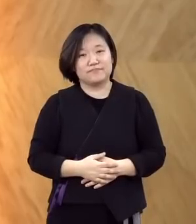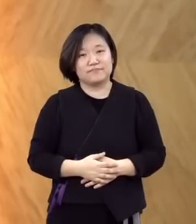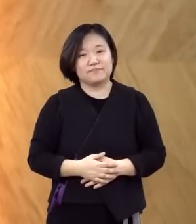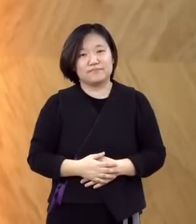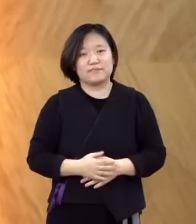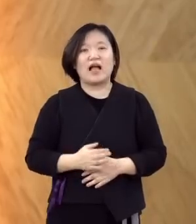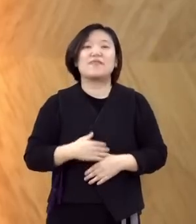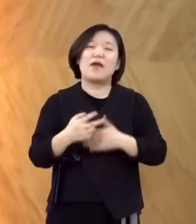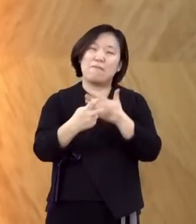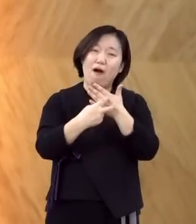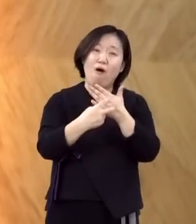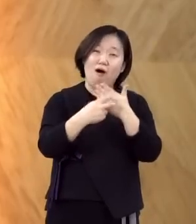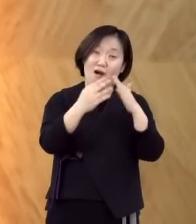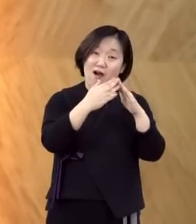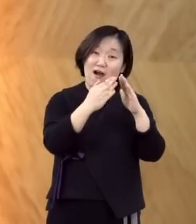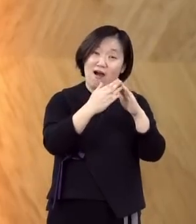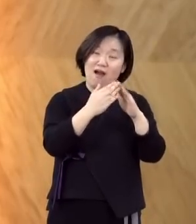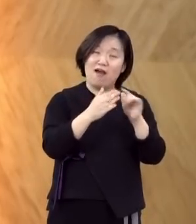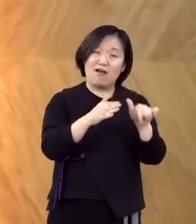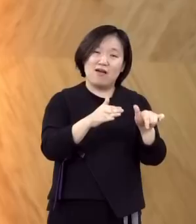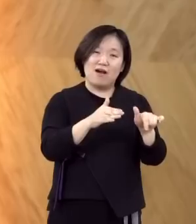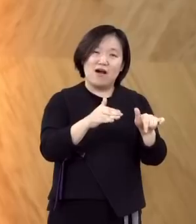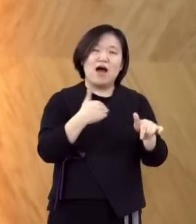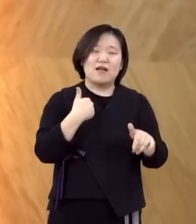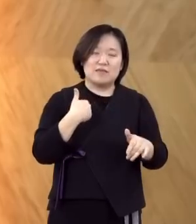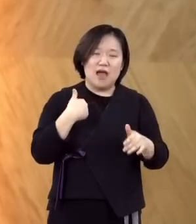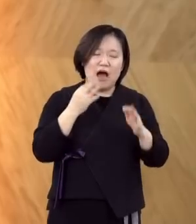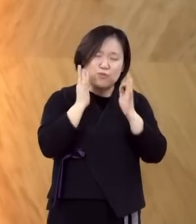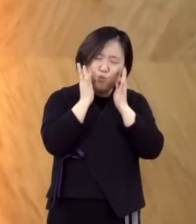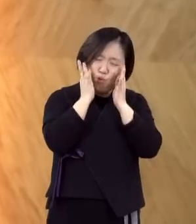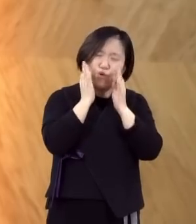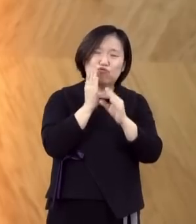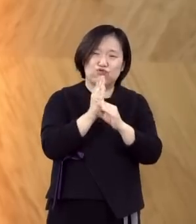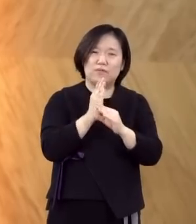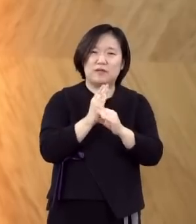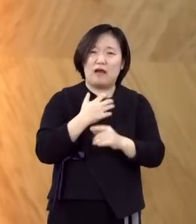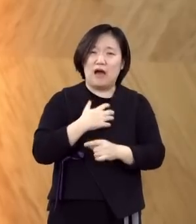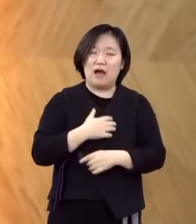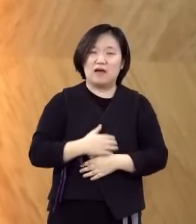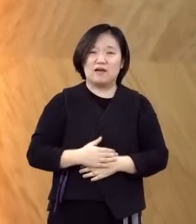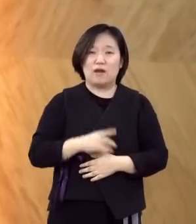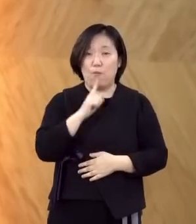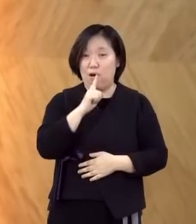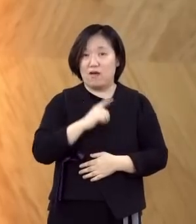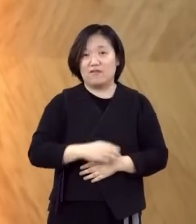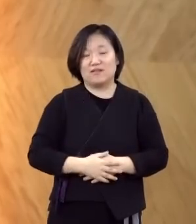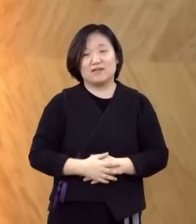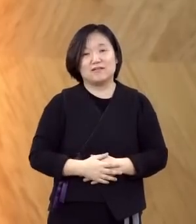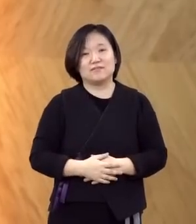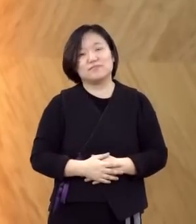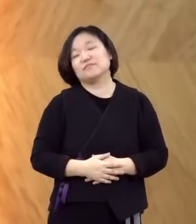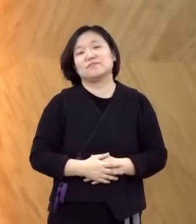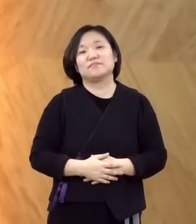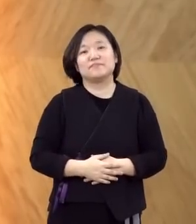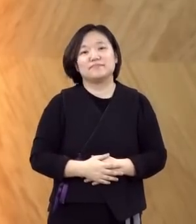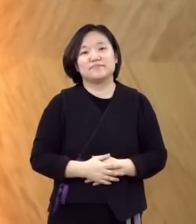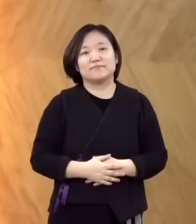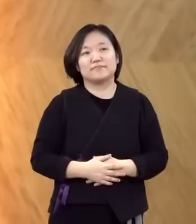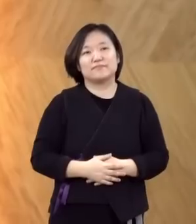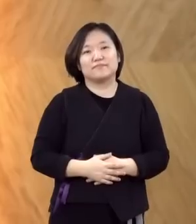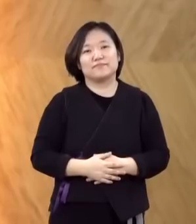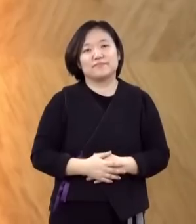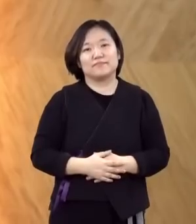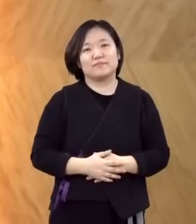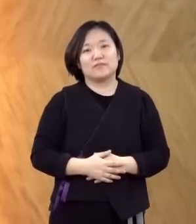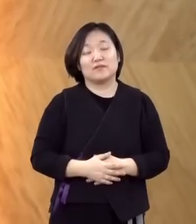동시에 병원직원들은"하지만저희는 최선을다하겠습니다."라고말했습니다."정말최선을다하겠습니다. "그들은최선을다했고,